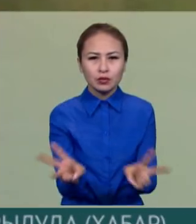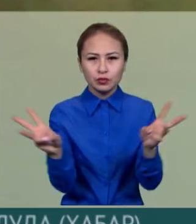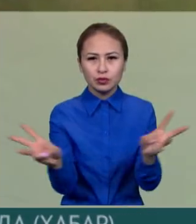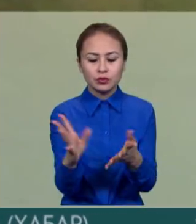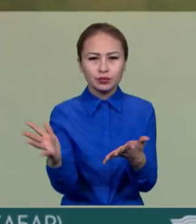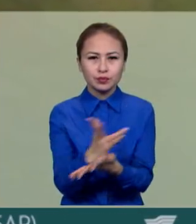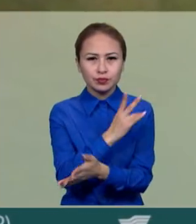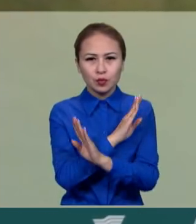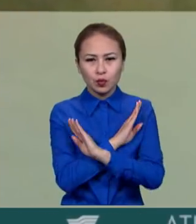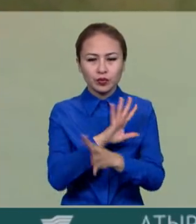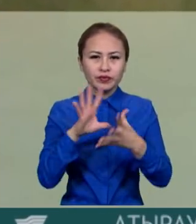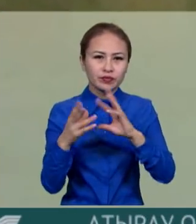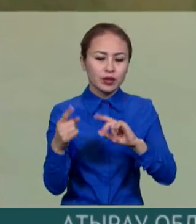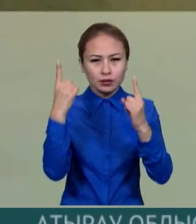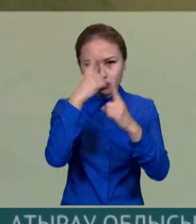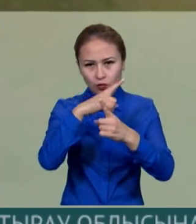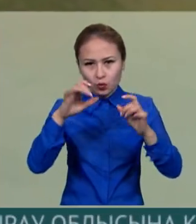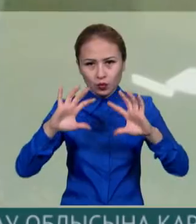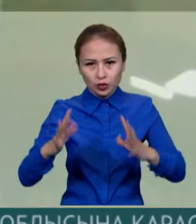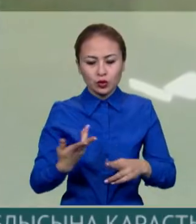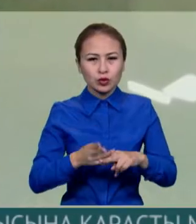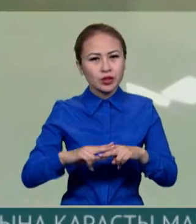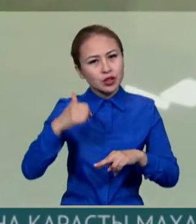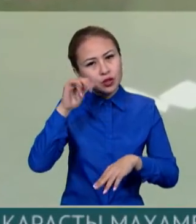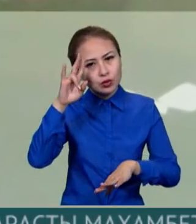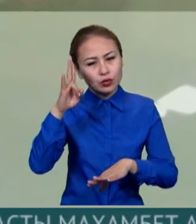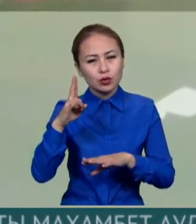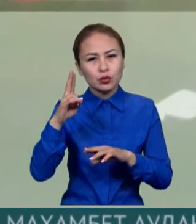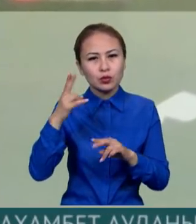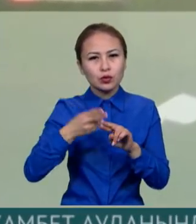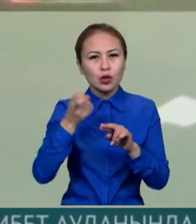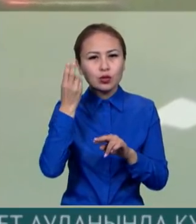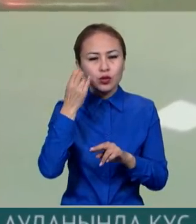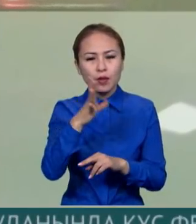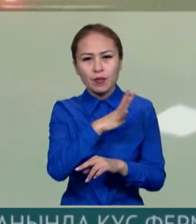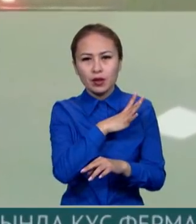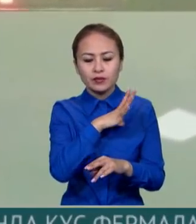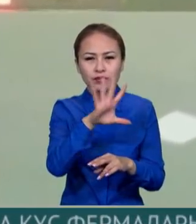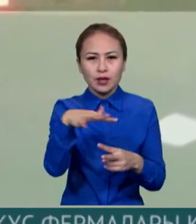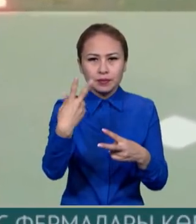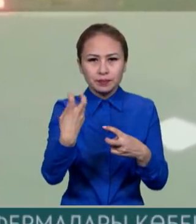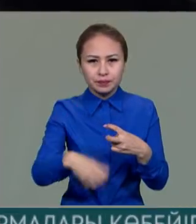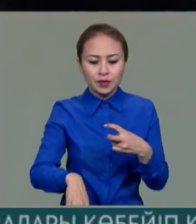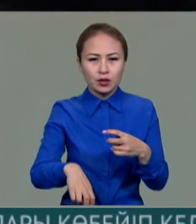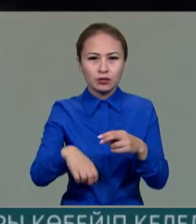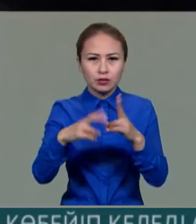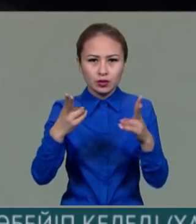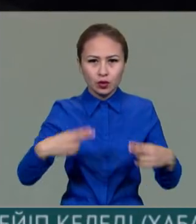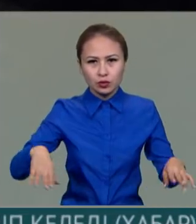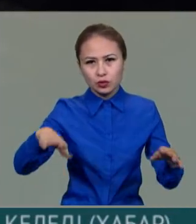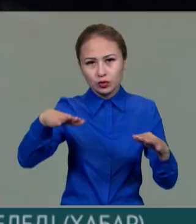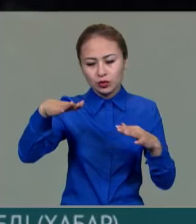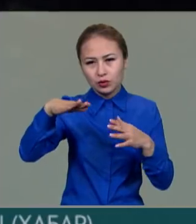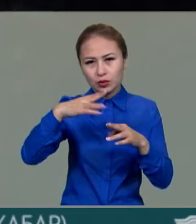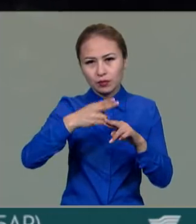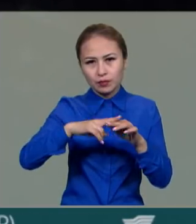өңірлік коммуникациялар қызметі хабарлайды. Оқыс оқиға кеше түсте болған. Жарылыс салдарынан жылу қазандығының ғимаратының төбесі мен бір